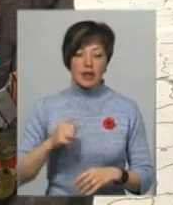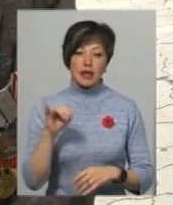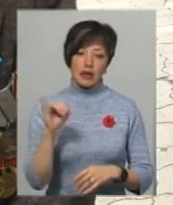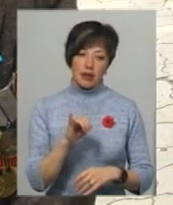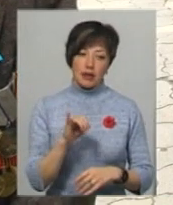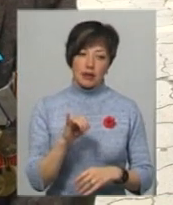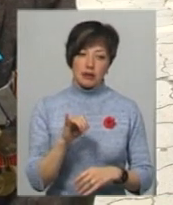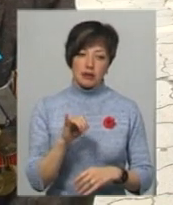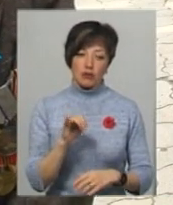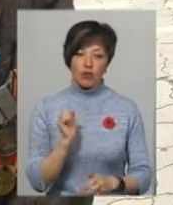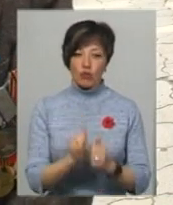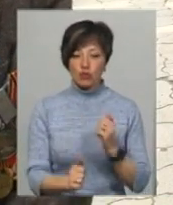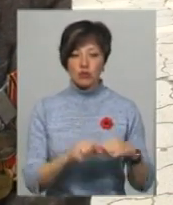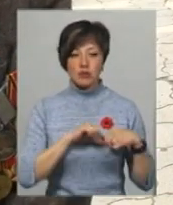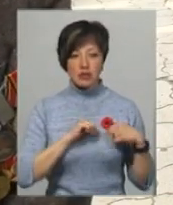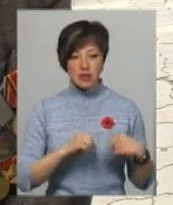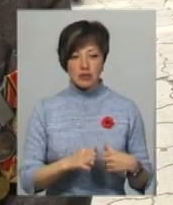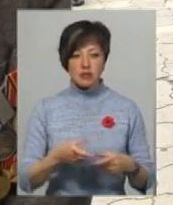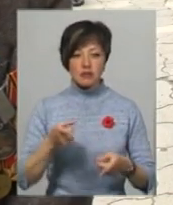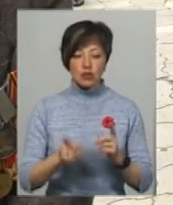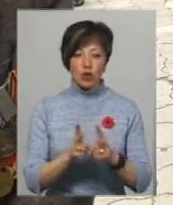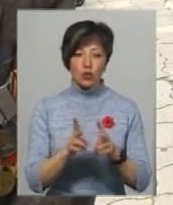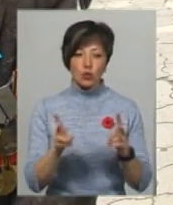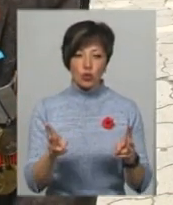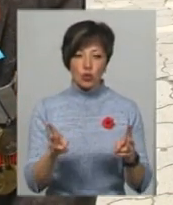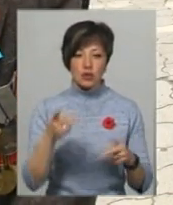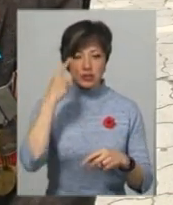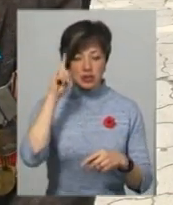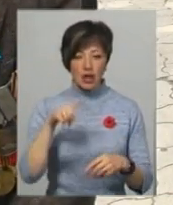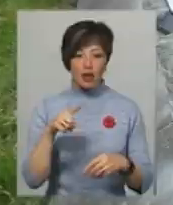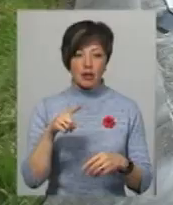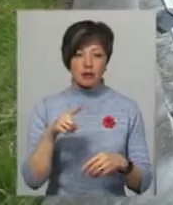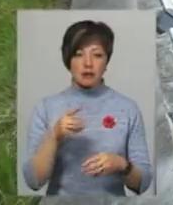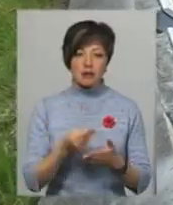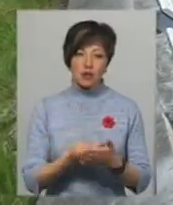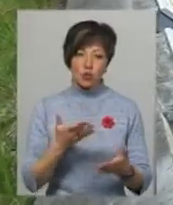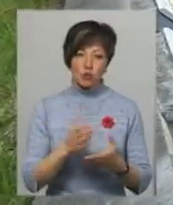і в кожному серці, звичайно, хто знає ціну миру.